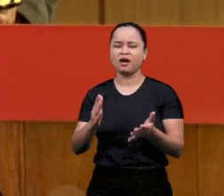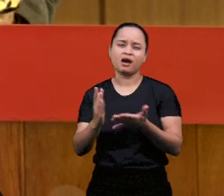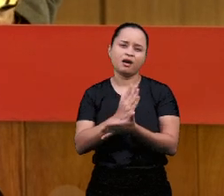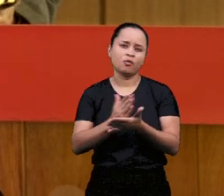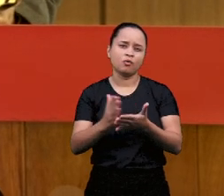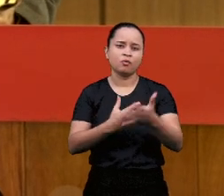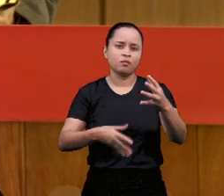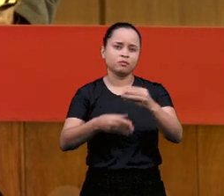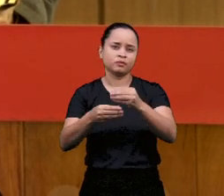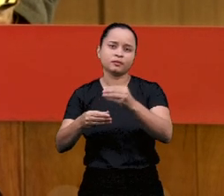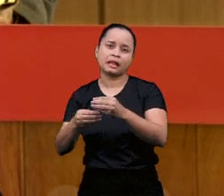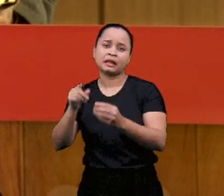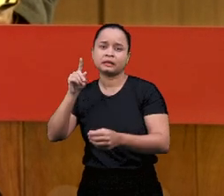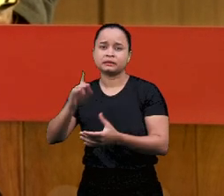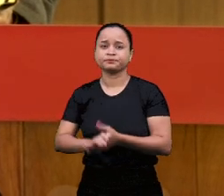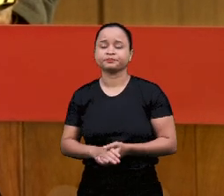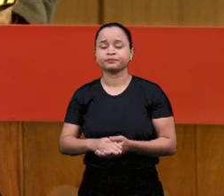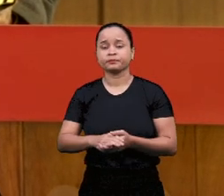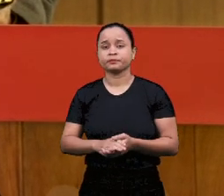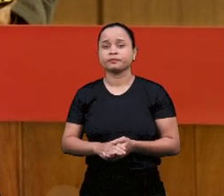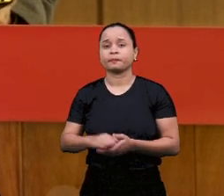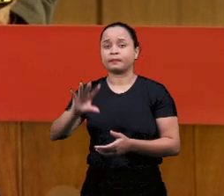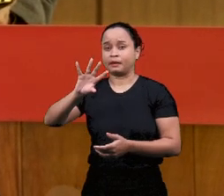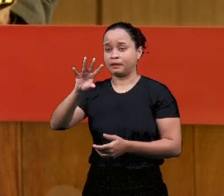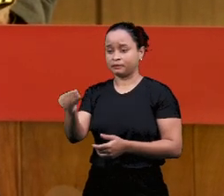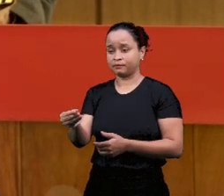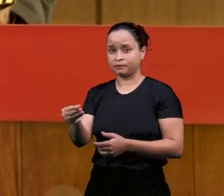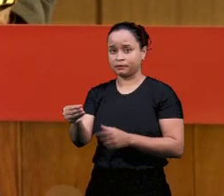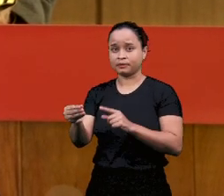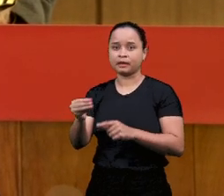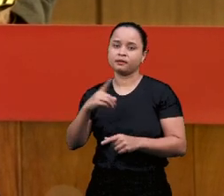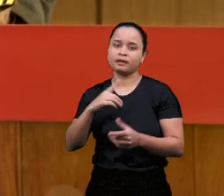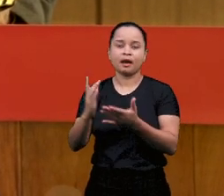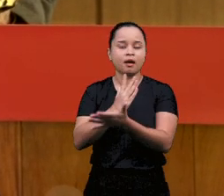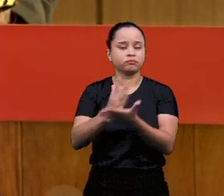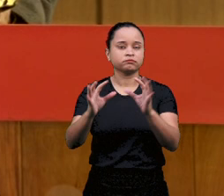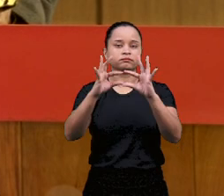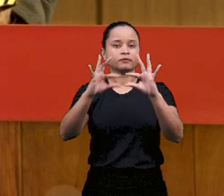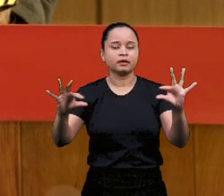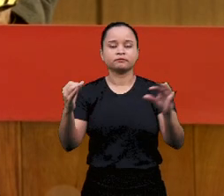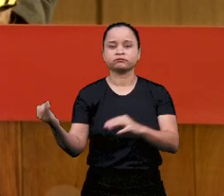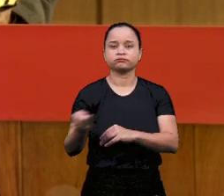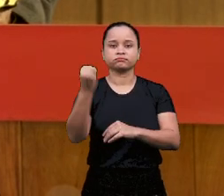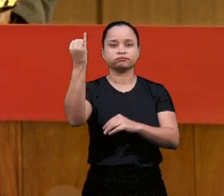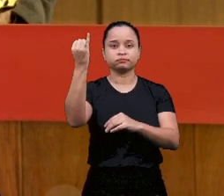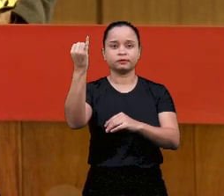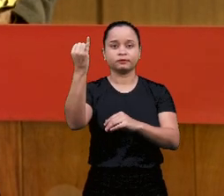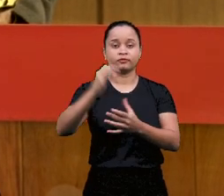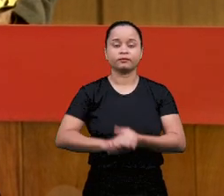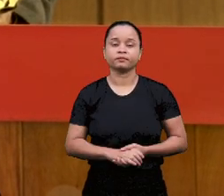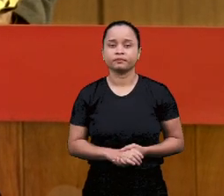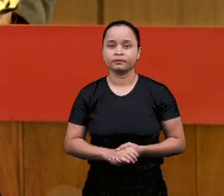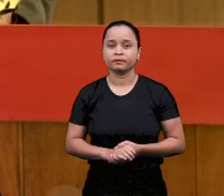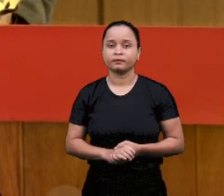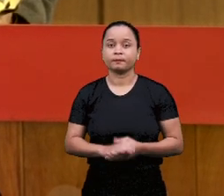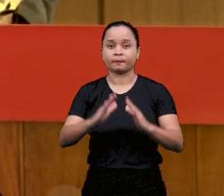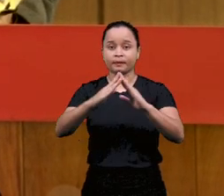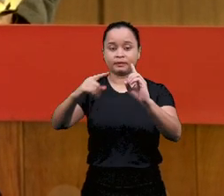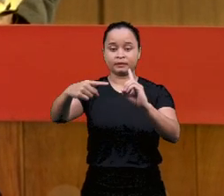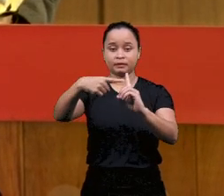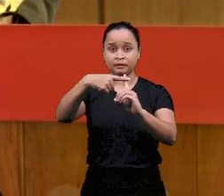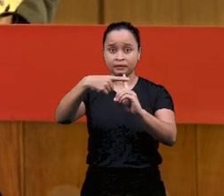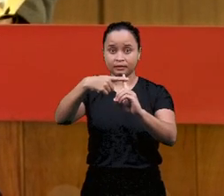collocations ici. De l'Afrique, nous avons reçu quelques phrases très importantes de l'Église qui est liée à nous au